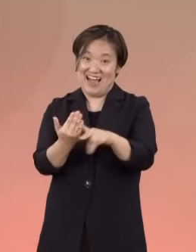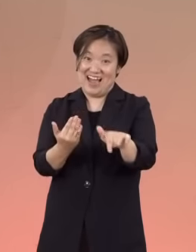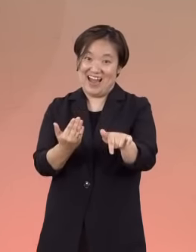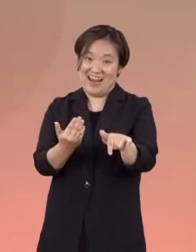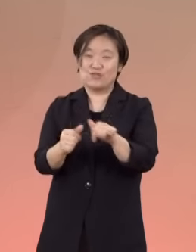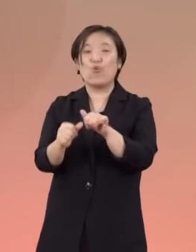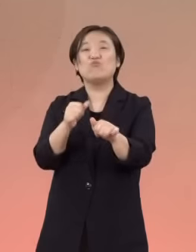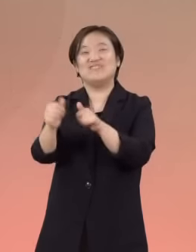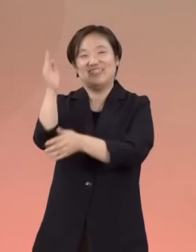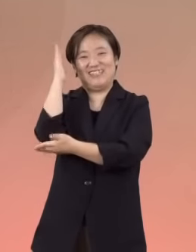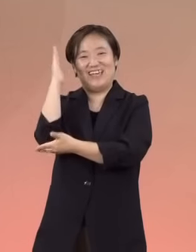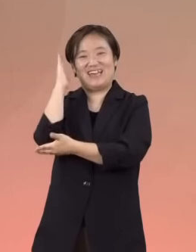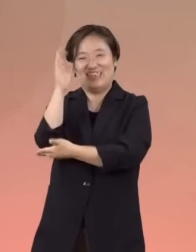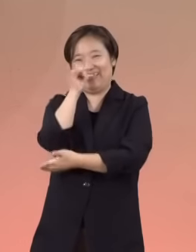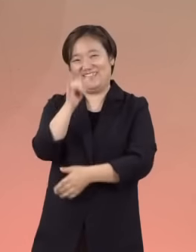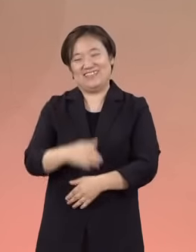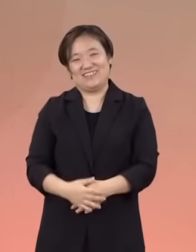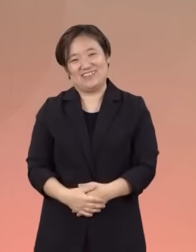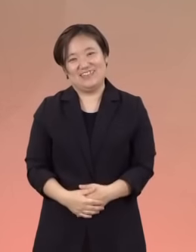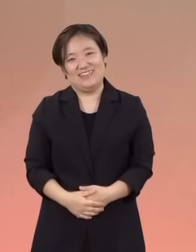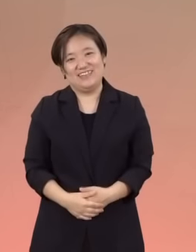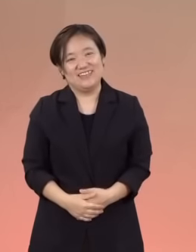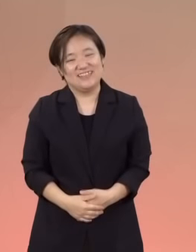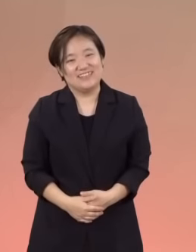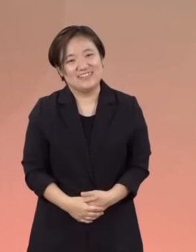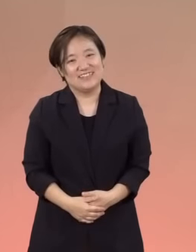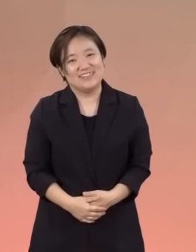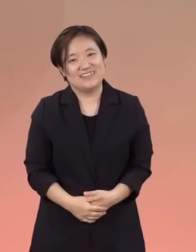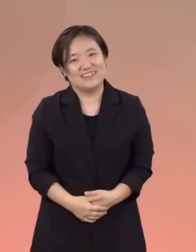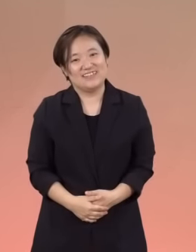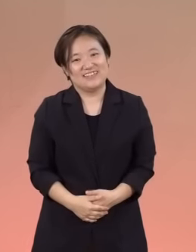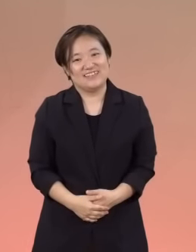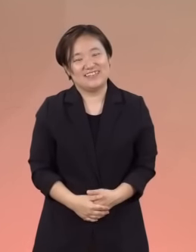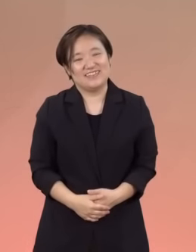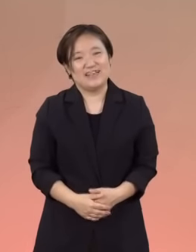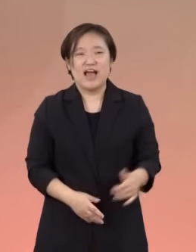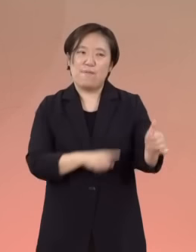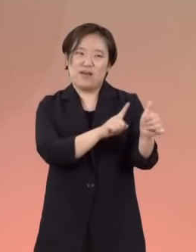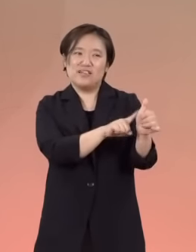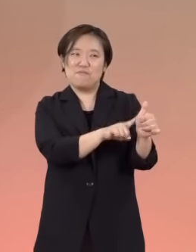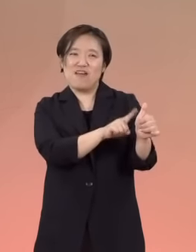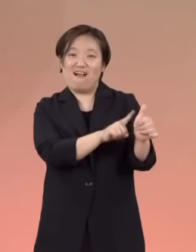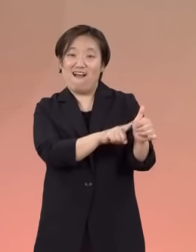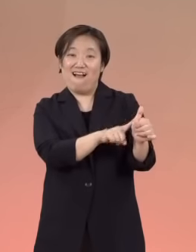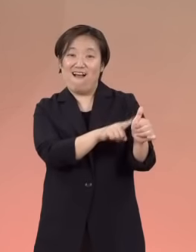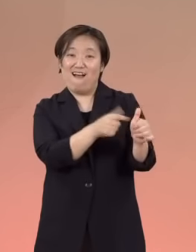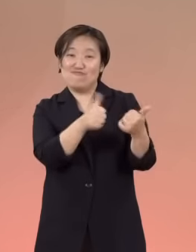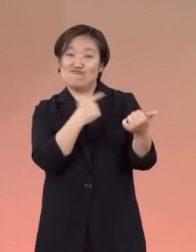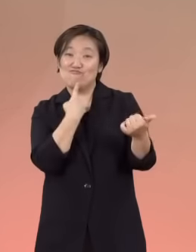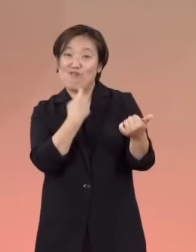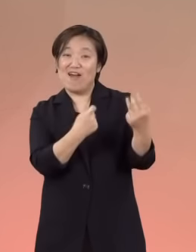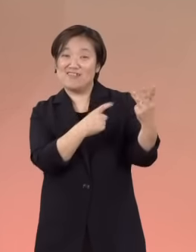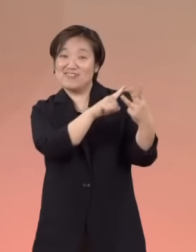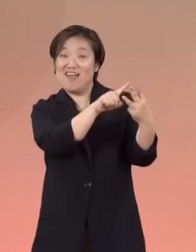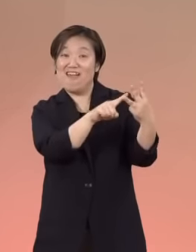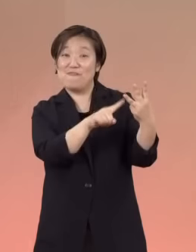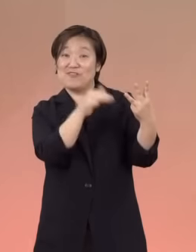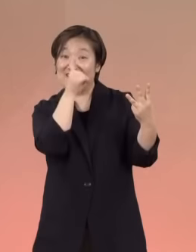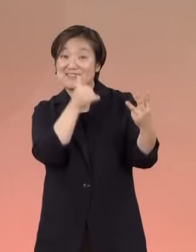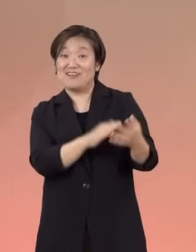속설 그래서 그냥 우스개로 우리 거사님이 죽을 고비를 세 번이나 넘겼잖아 그래서 이렇게 귀신을 세